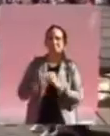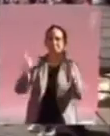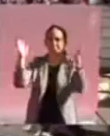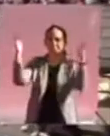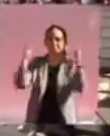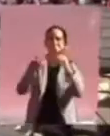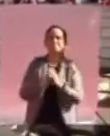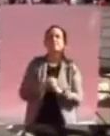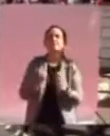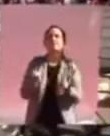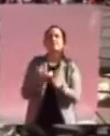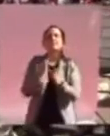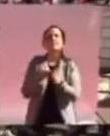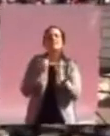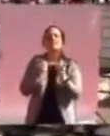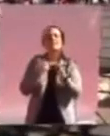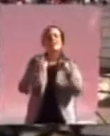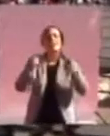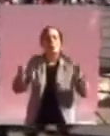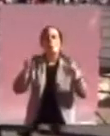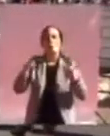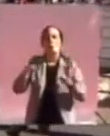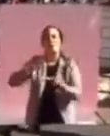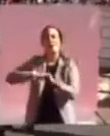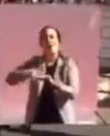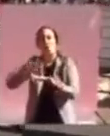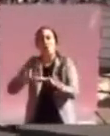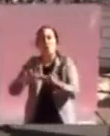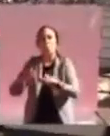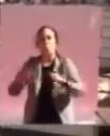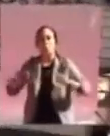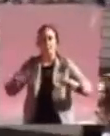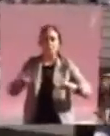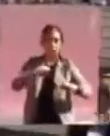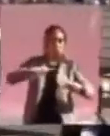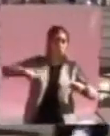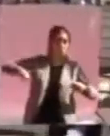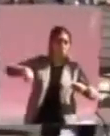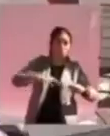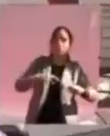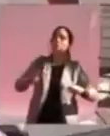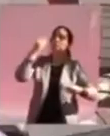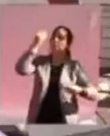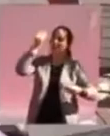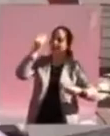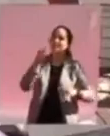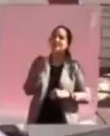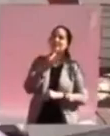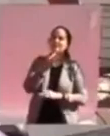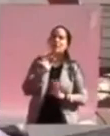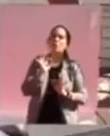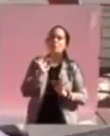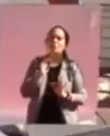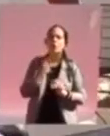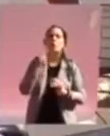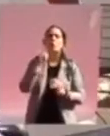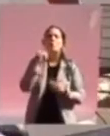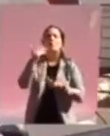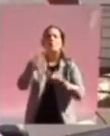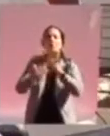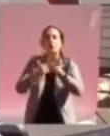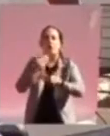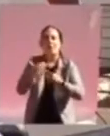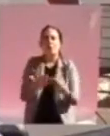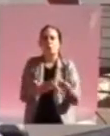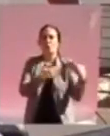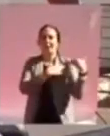professionale per noi significa miglioramento della presa in carico dei pazienti